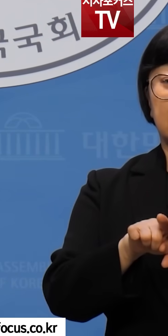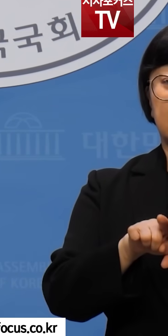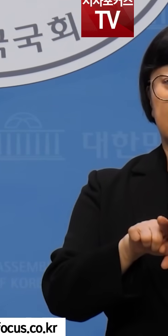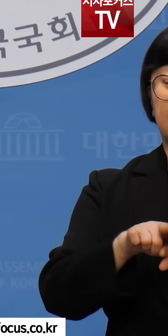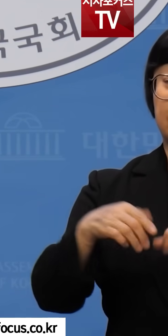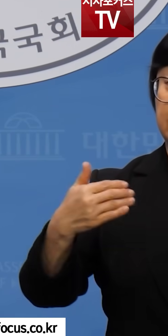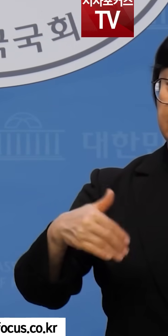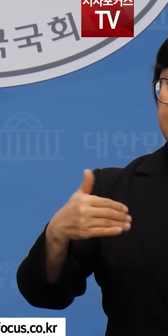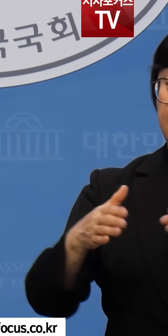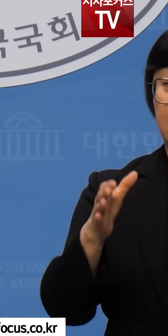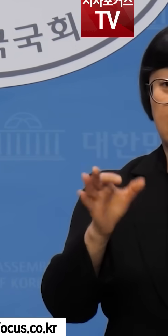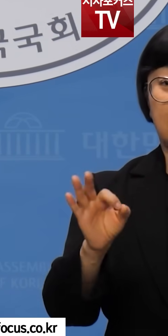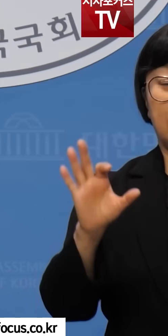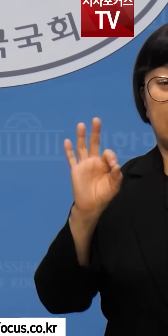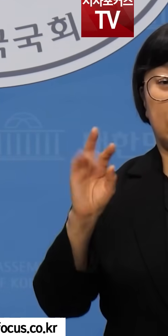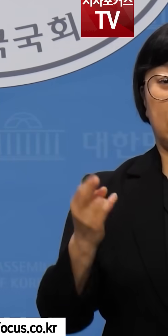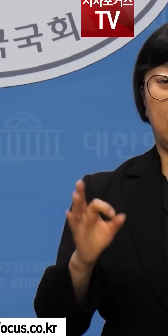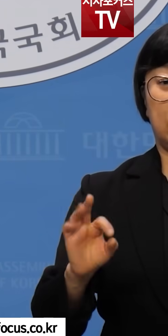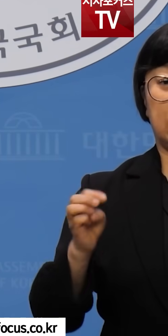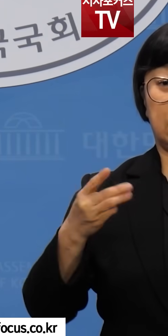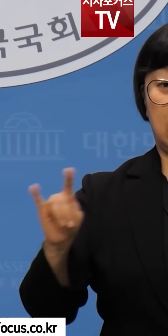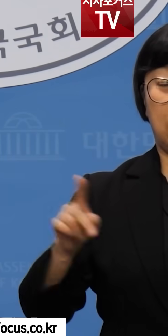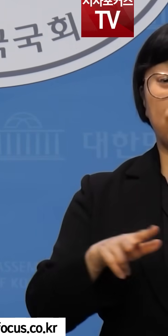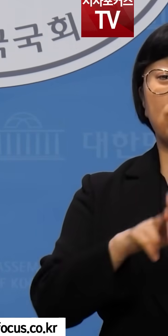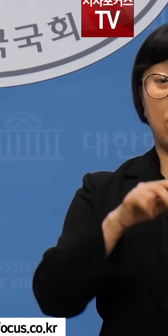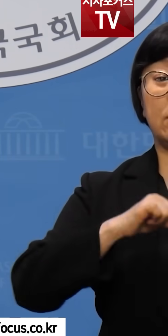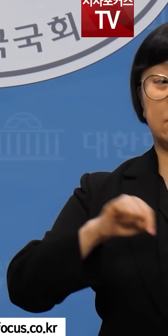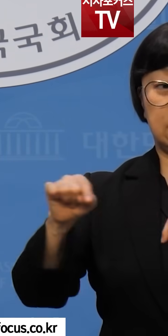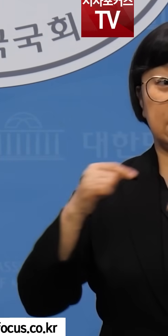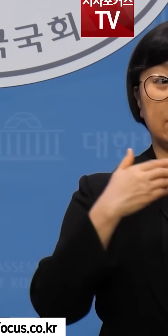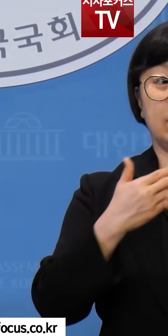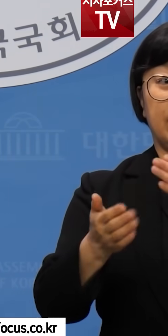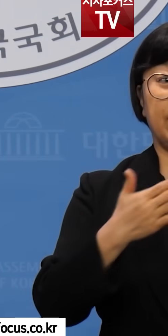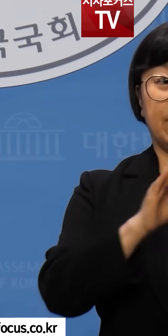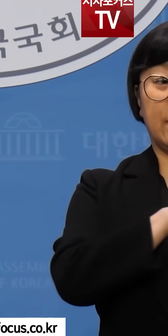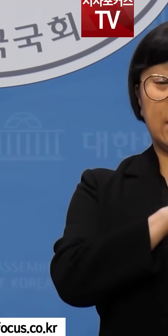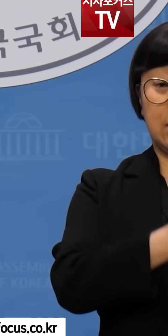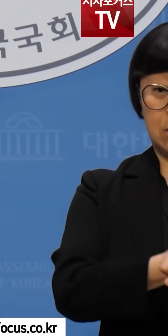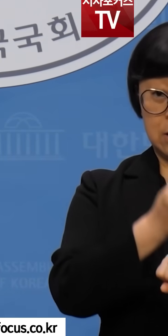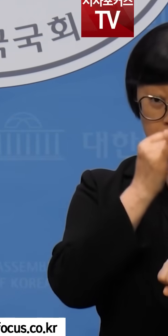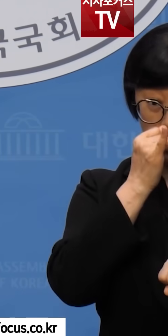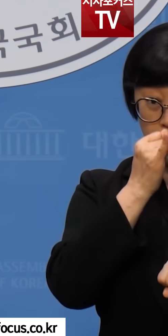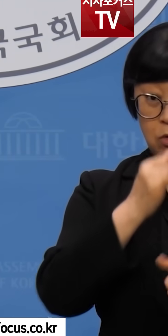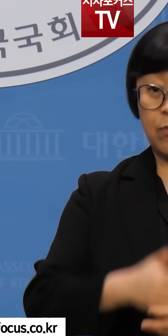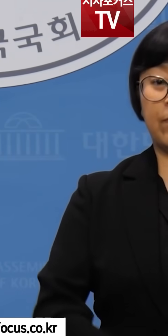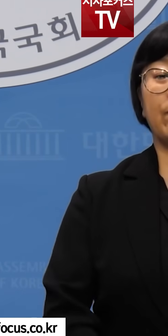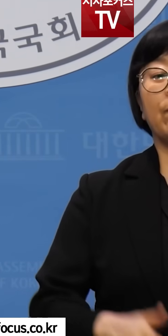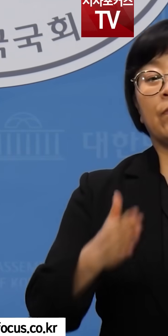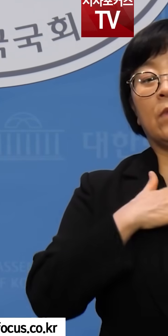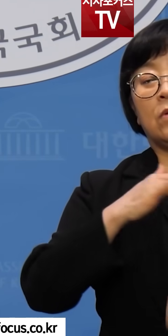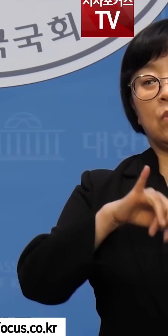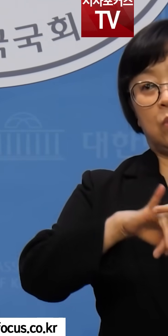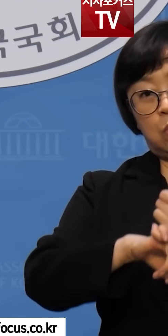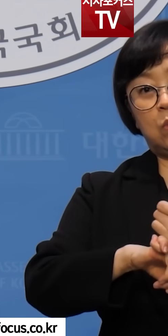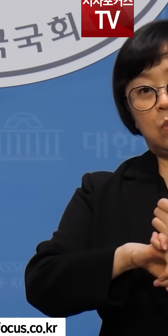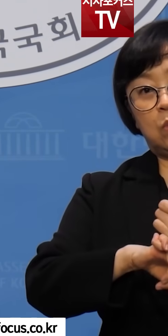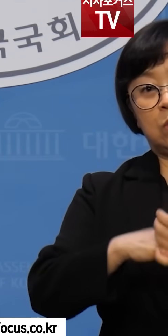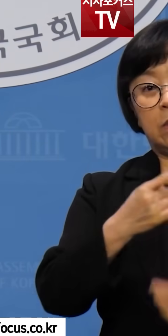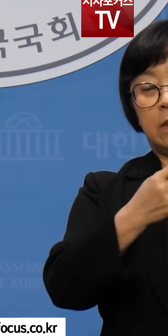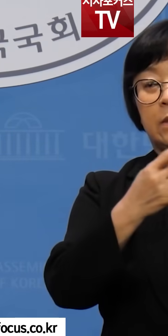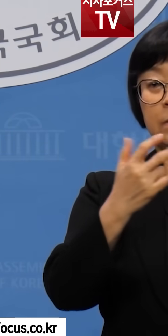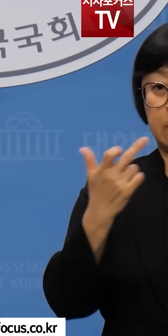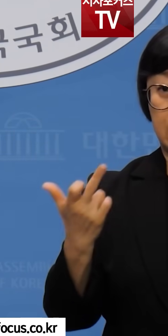내미신 김용태 후보의 정치적 경험과 능력이 있다면 저는 반드시